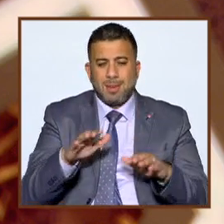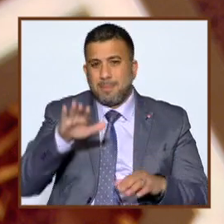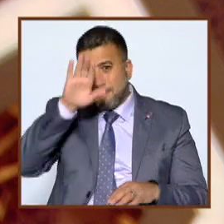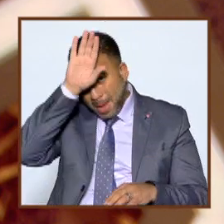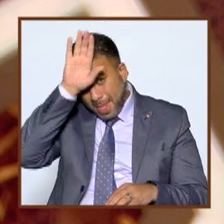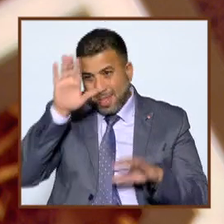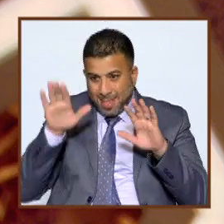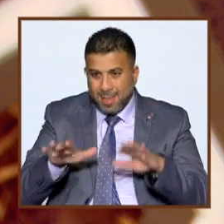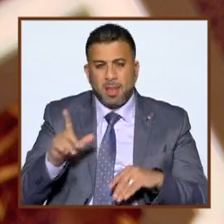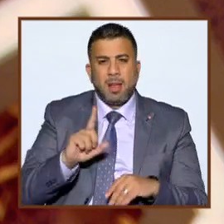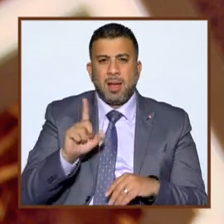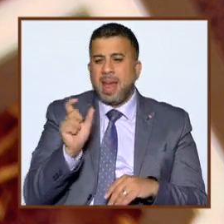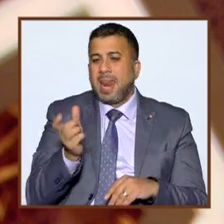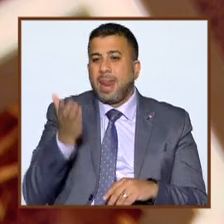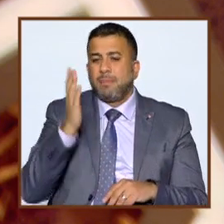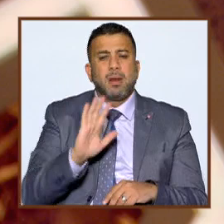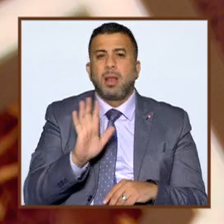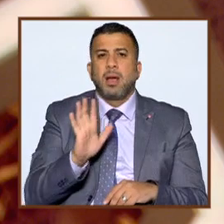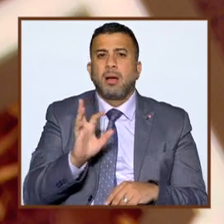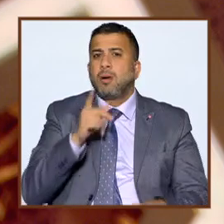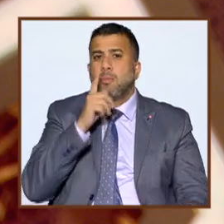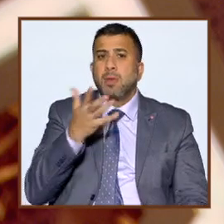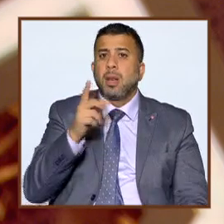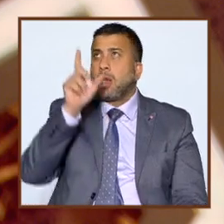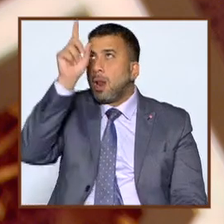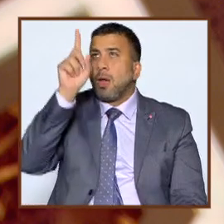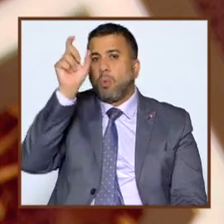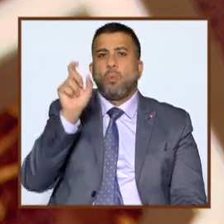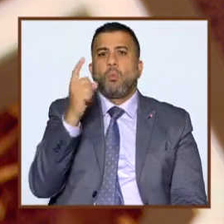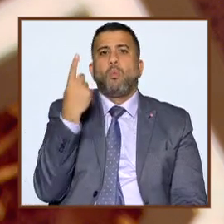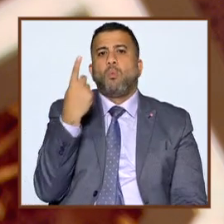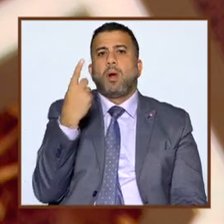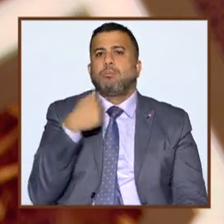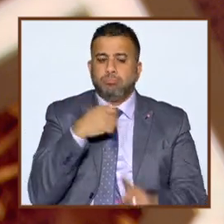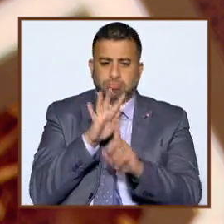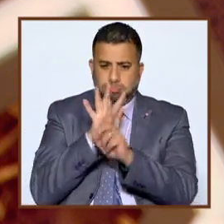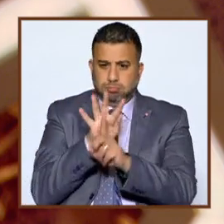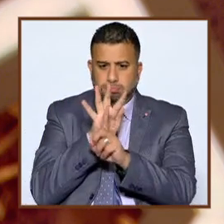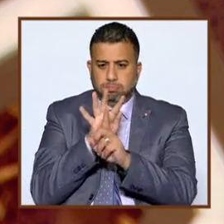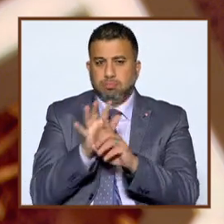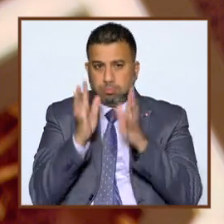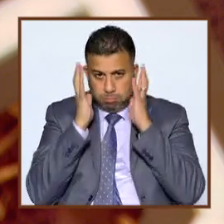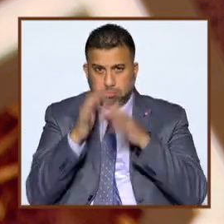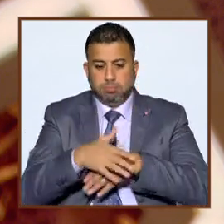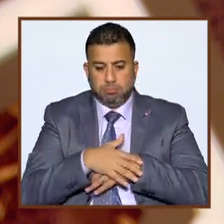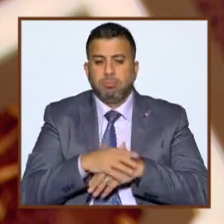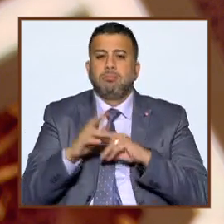ولا نبيا، وإنما يصرف العبادة لله، هذا نصلي وراءه ما دام أنهم من أهل